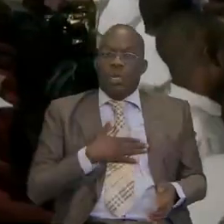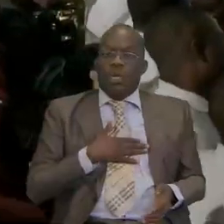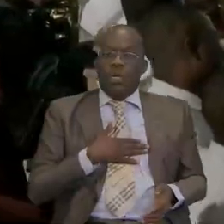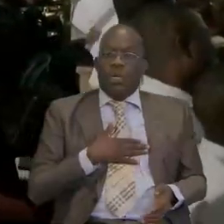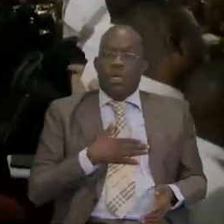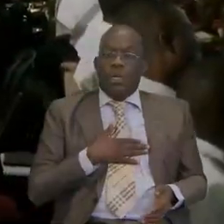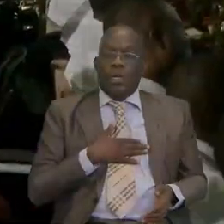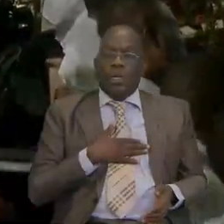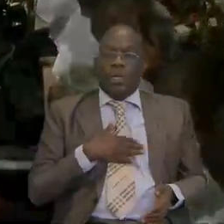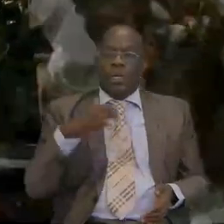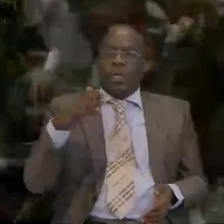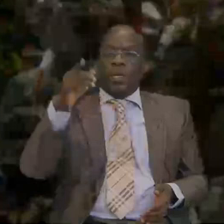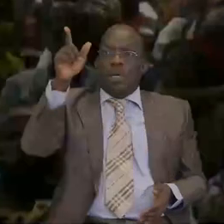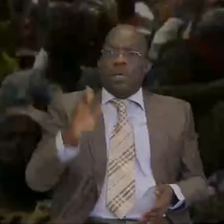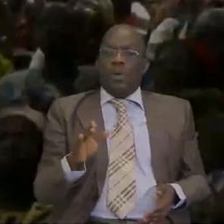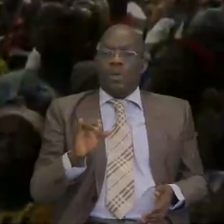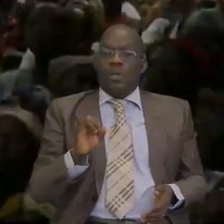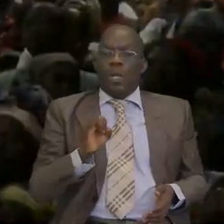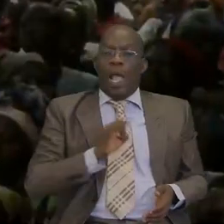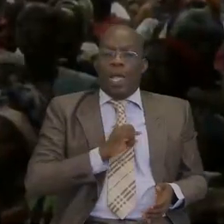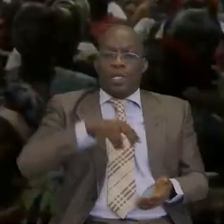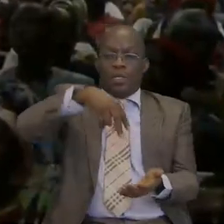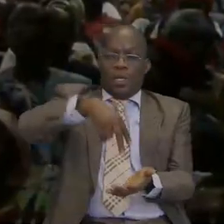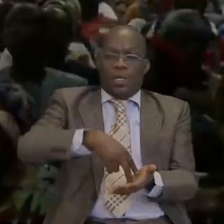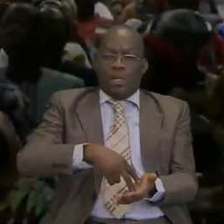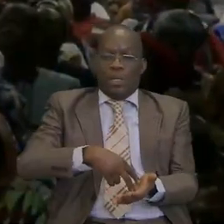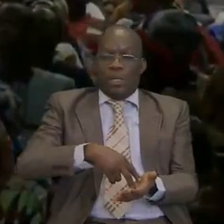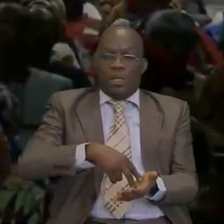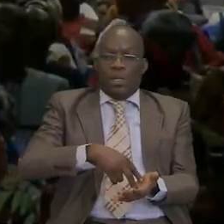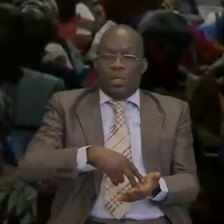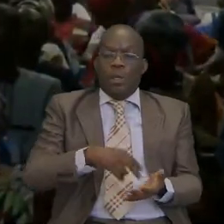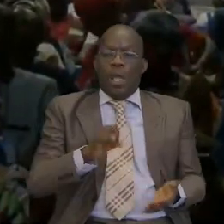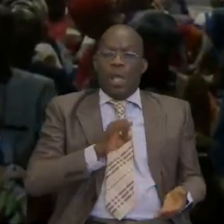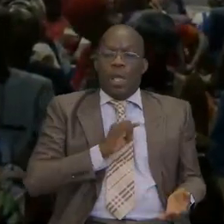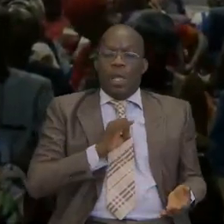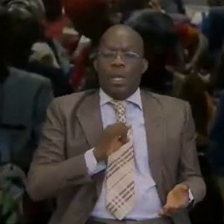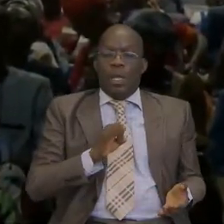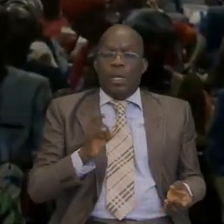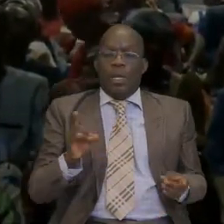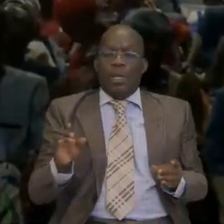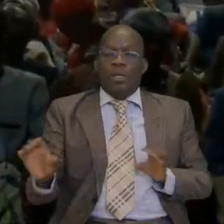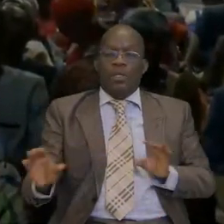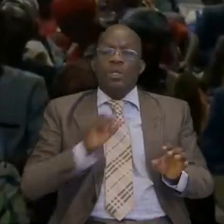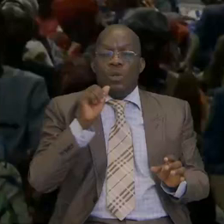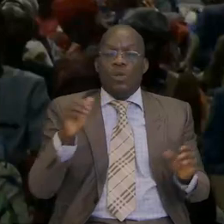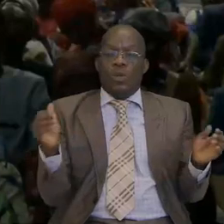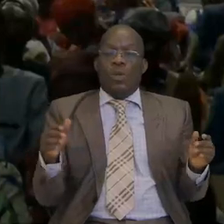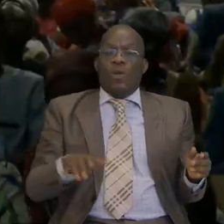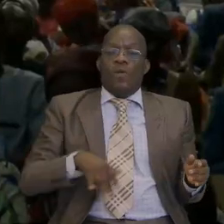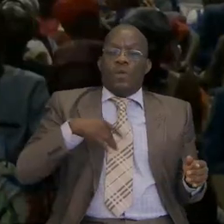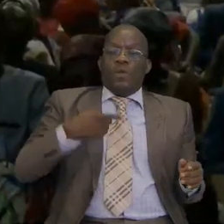levé. Je n'ai pas senti la puissance. Comme si quelqu'un me secouait.